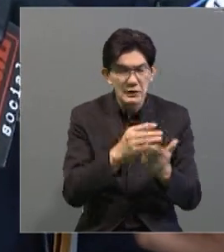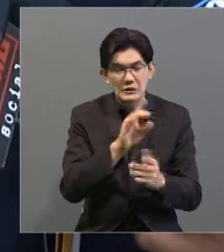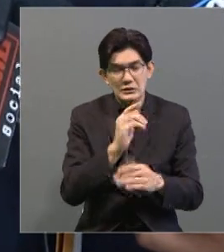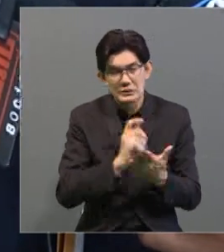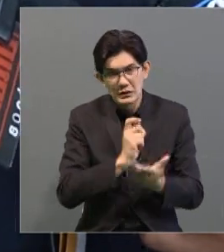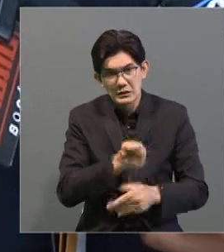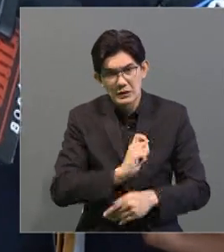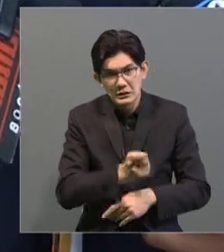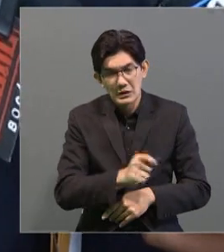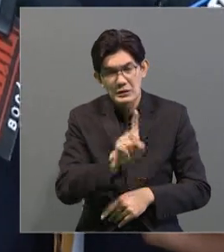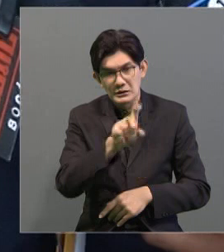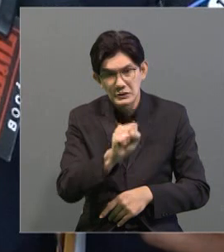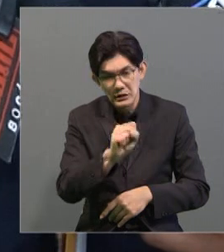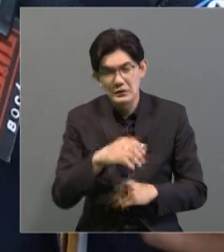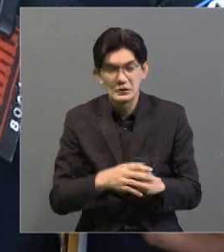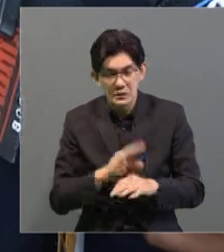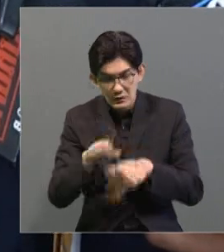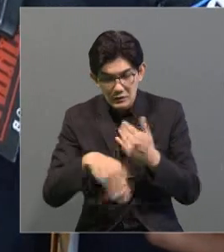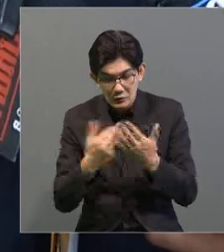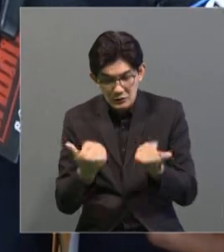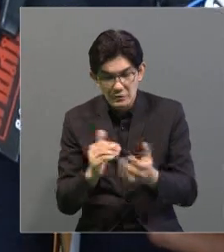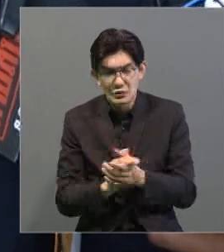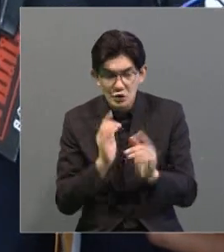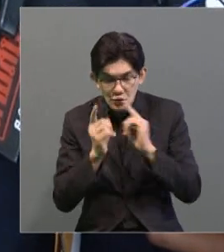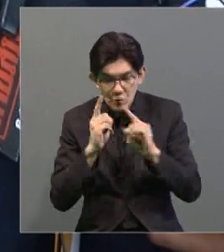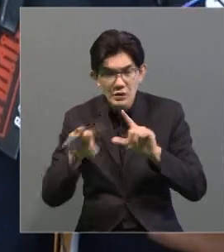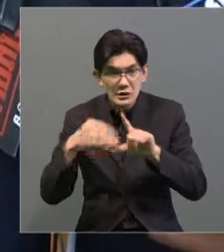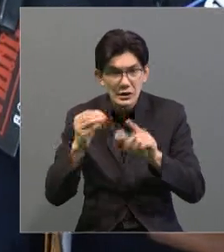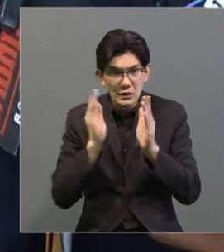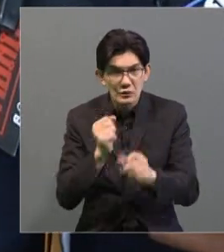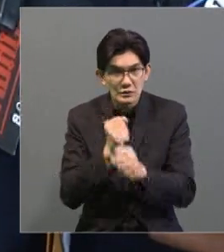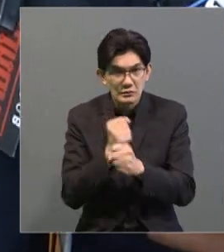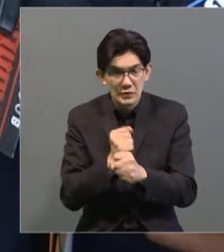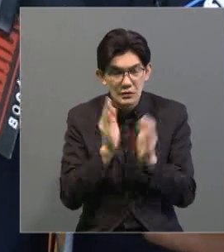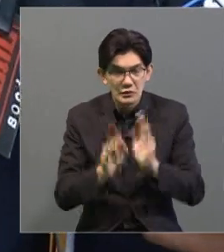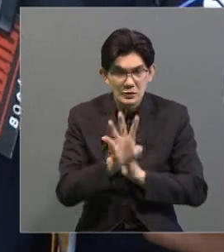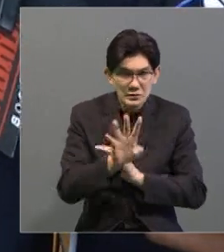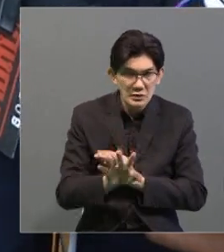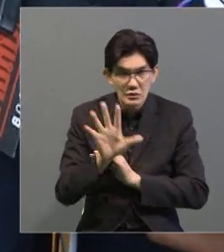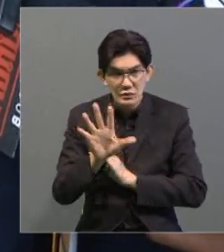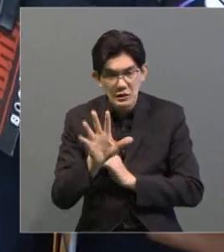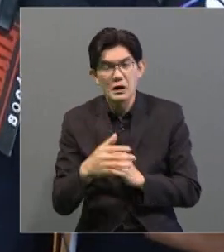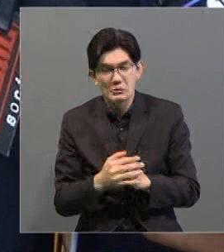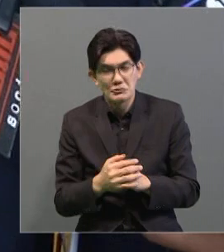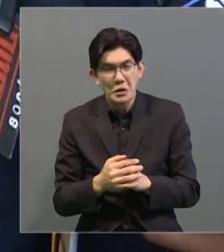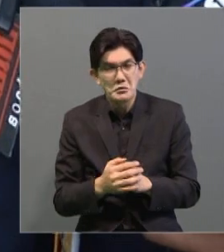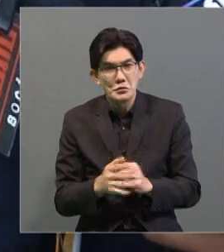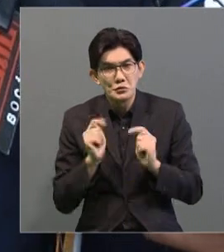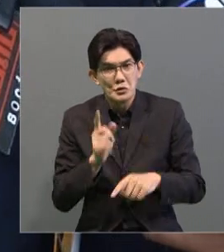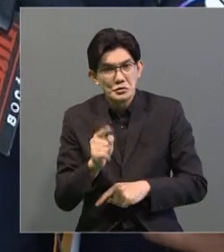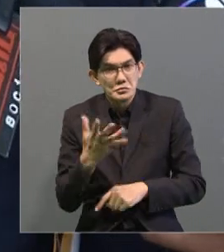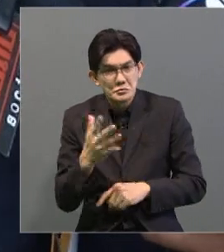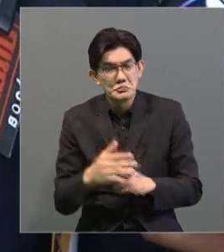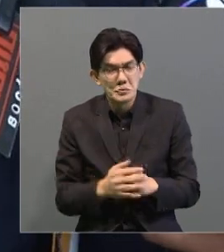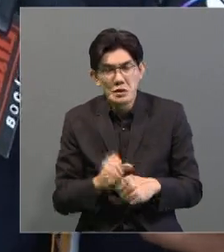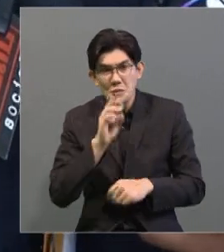พอโดนไปเกือบแสนเสร็จสับปั๊บทุกสิ่งทุกอย่างเป็นการคุยผ่านไลน์ของเจ้าหน้าที่ 4-5 คนหมดเลยไม่เคยเห็นตัวจริงหมดเลยนะฮะเจ้าหน้าที่ก็บอกว่าพี่ระบบมัน